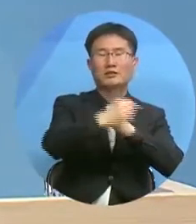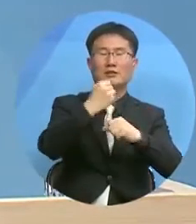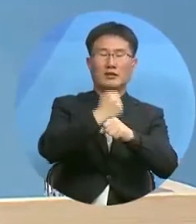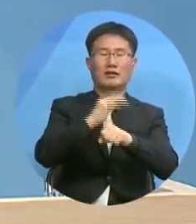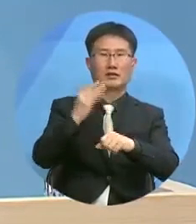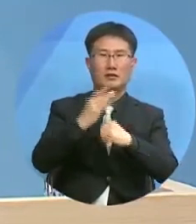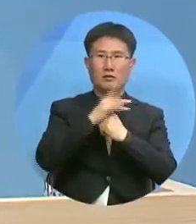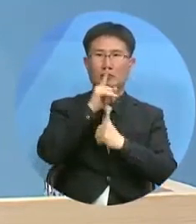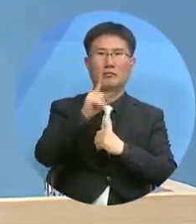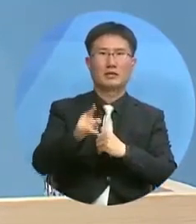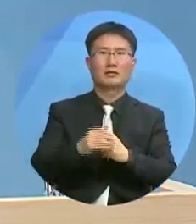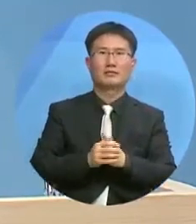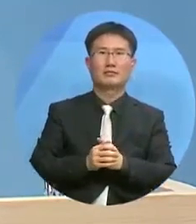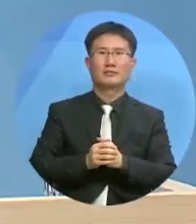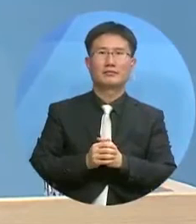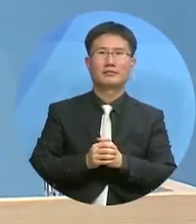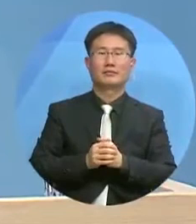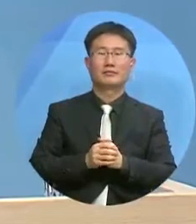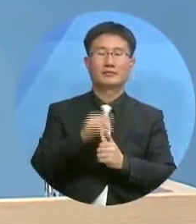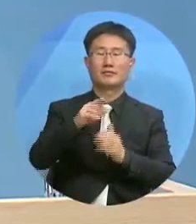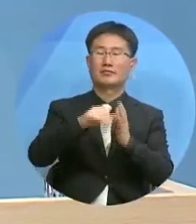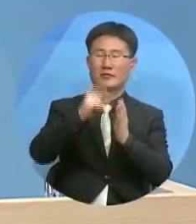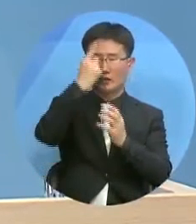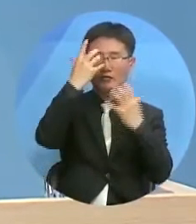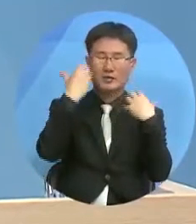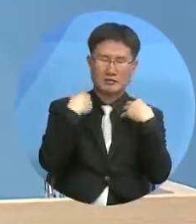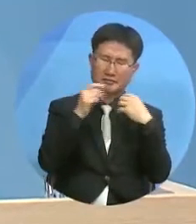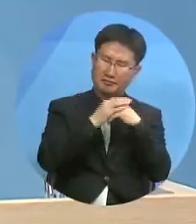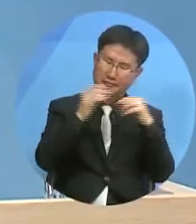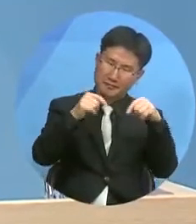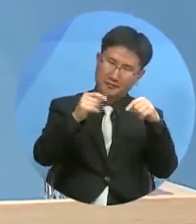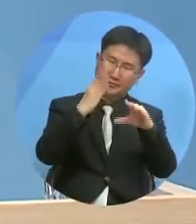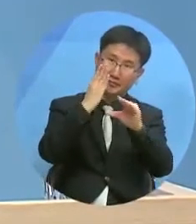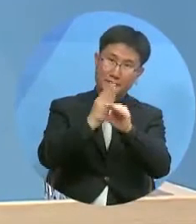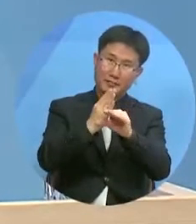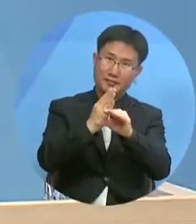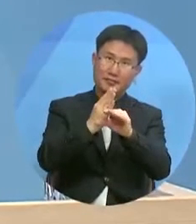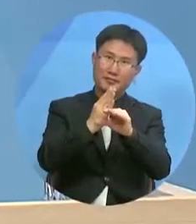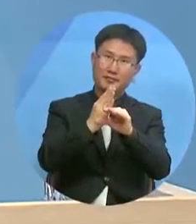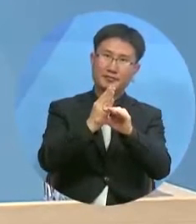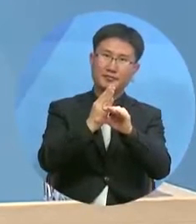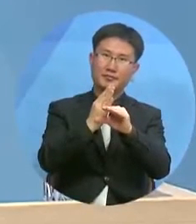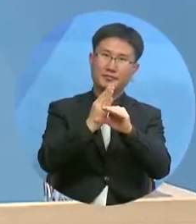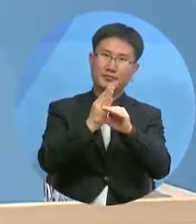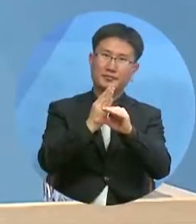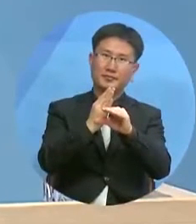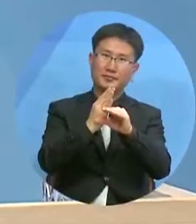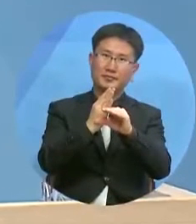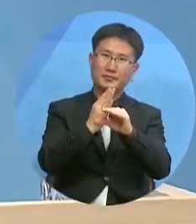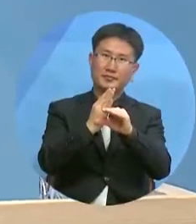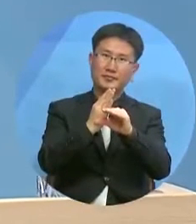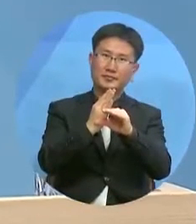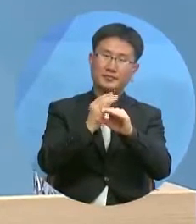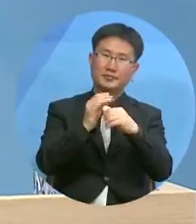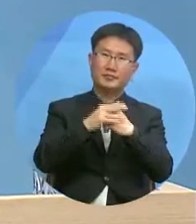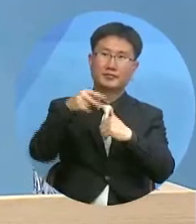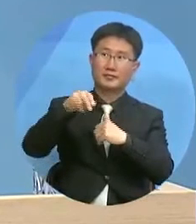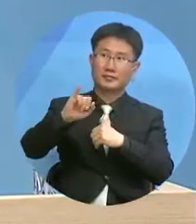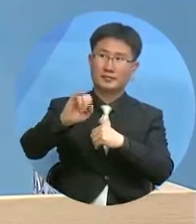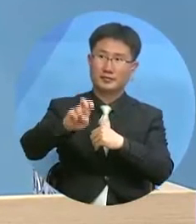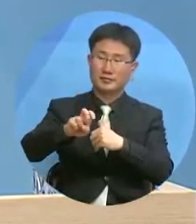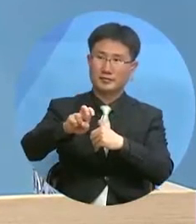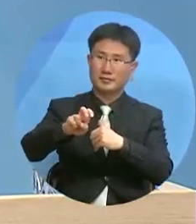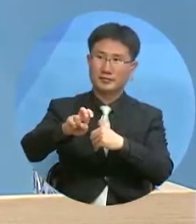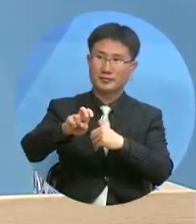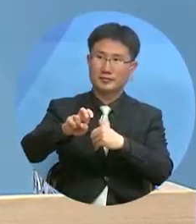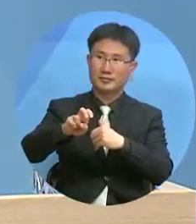된다라고 제가 그렇게 정부와 협의 도중에 제가 심 의원님이 당선되고